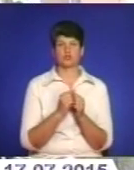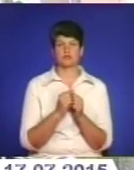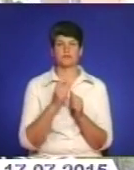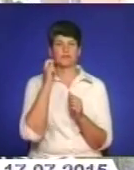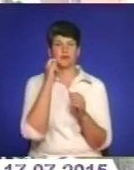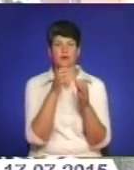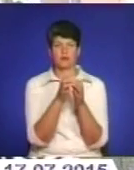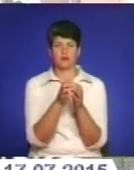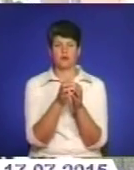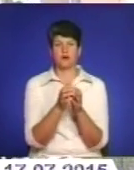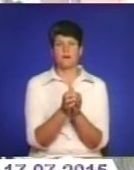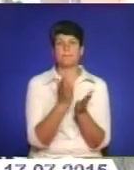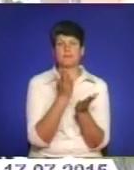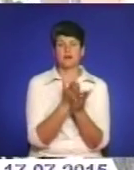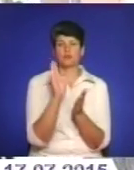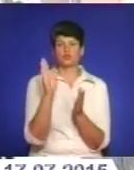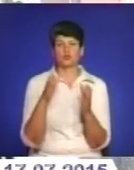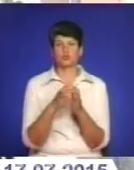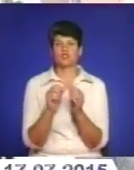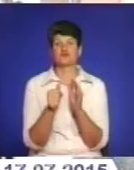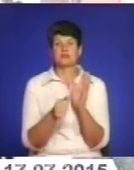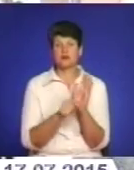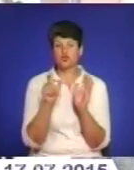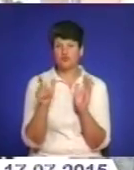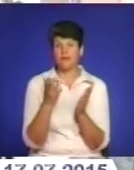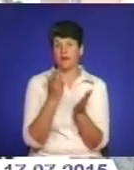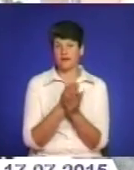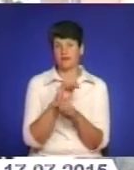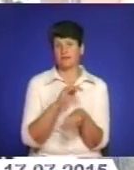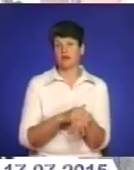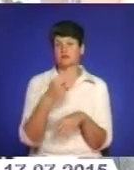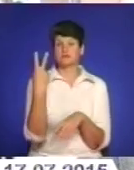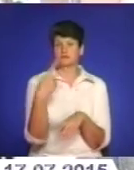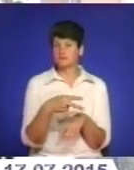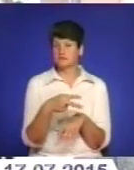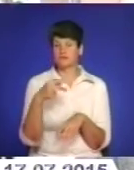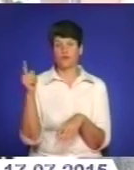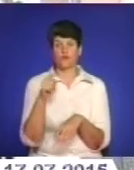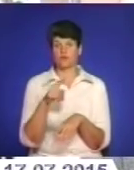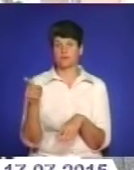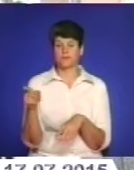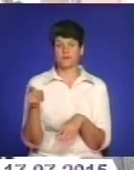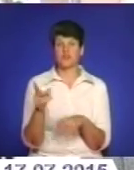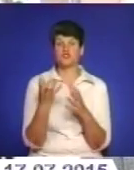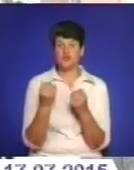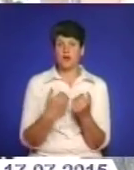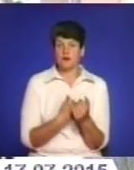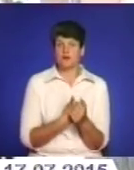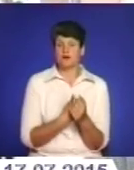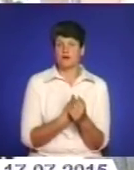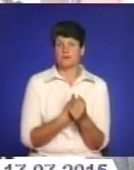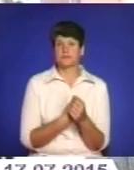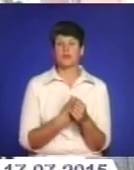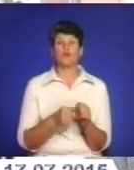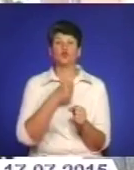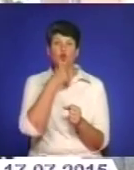В групі мало бути 16 чоловік, є до 20 в кожній. І ще просяться. Ну і в